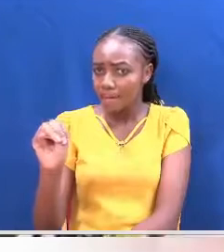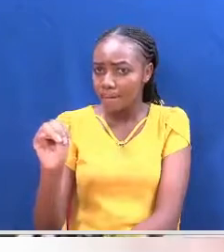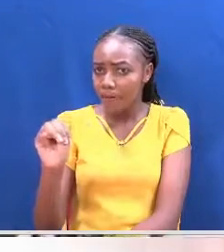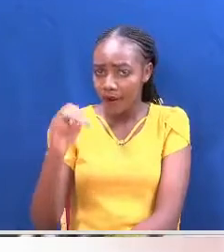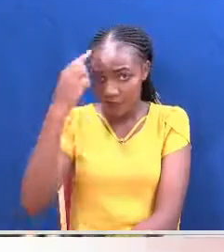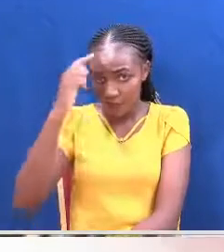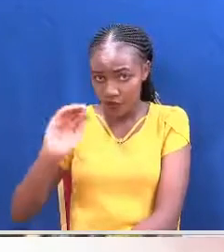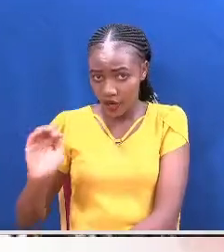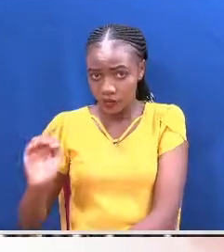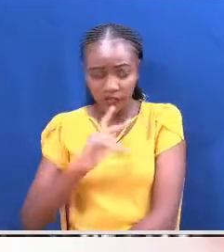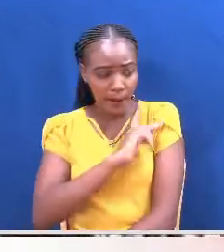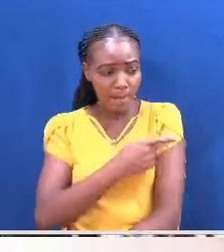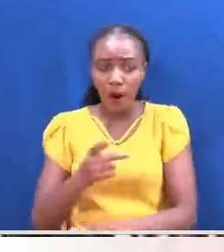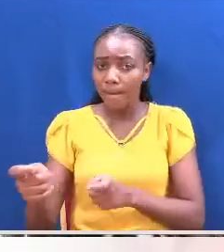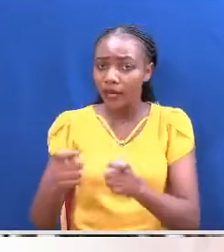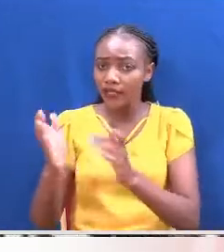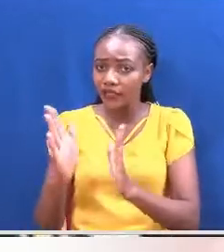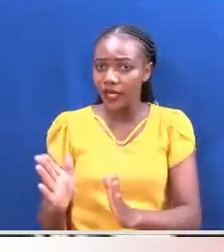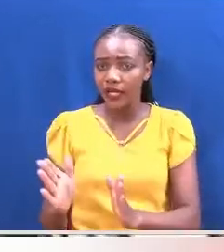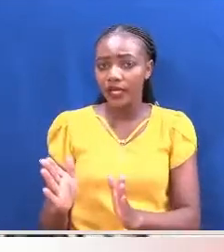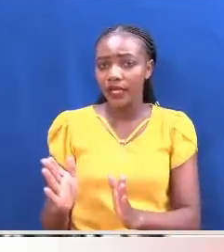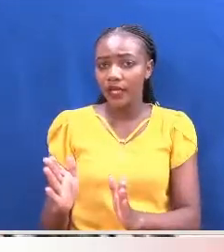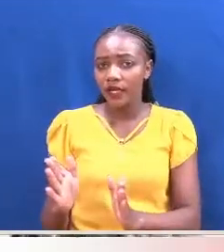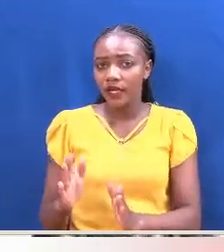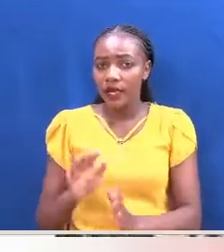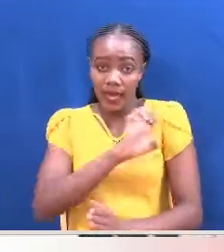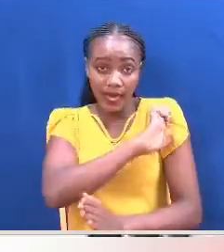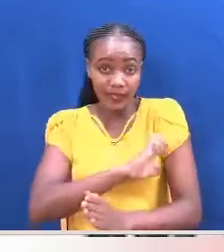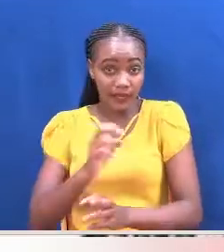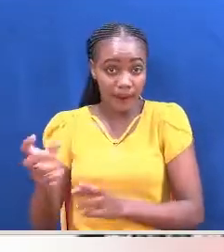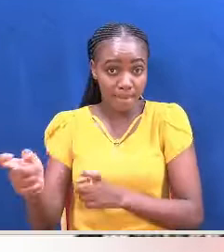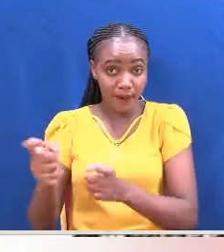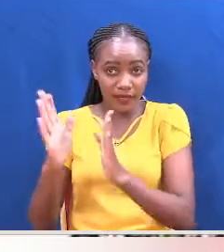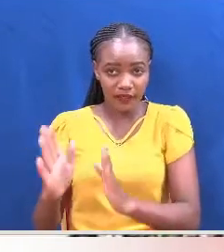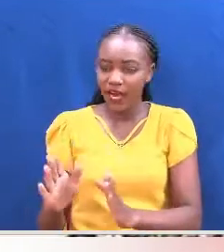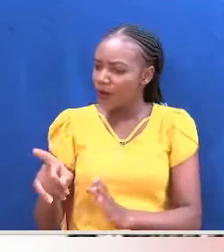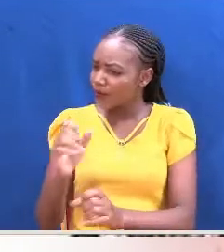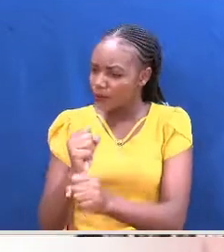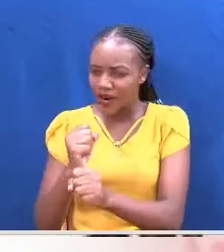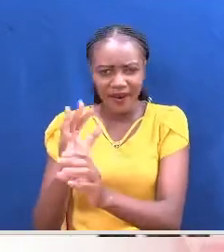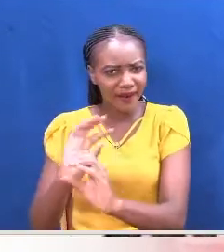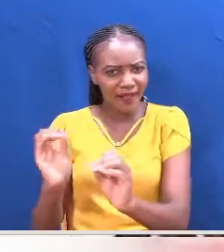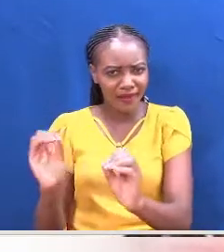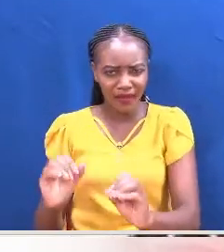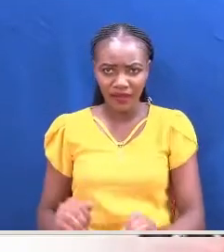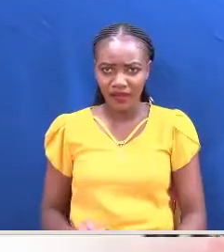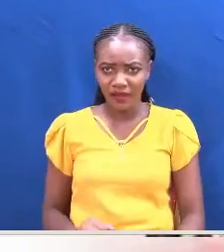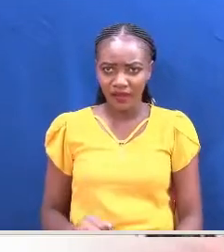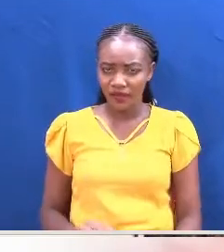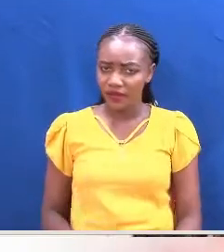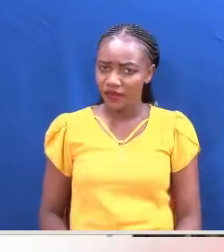County Power Manager, Bungoma, you are sleeping on your job. We are burying Mwalimu in Alondo. Mr.